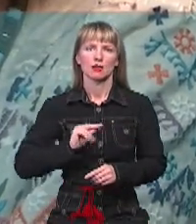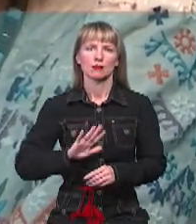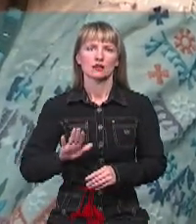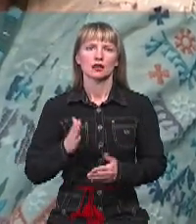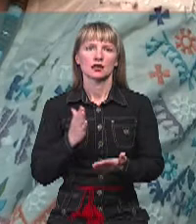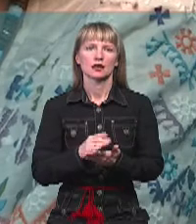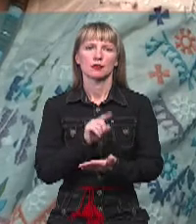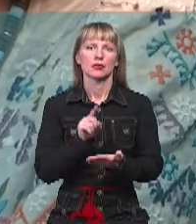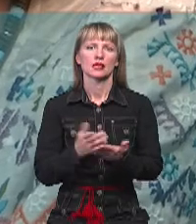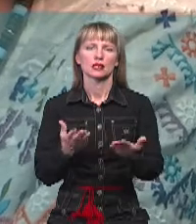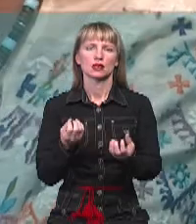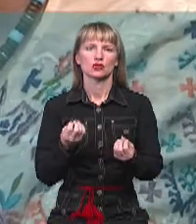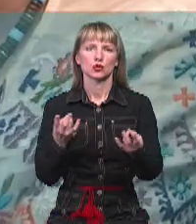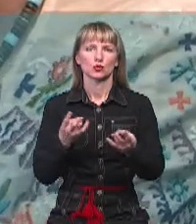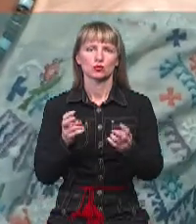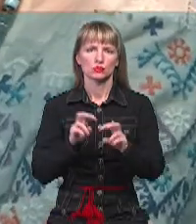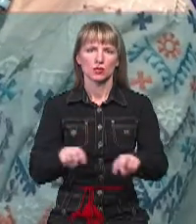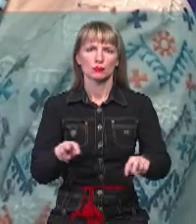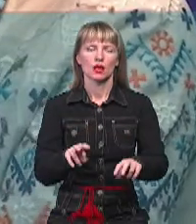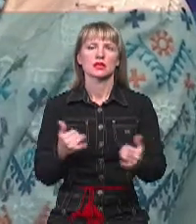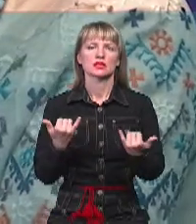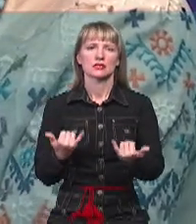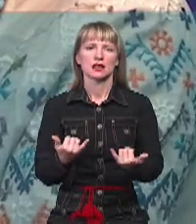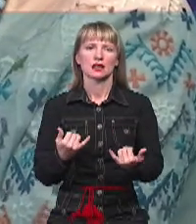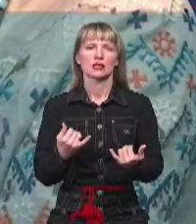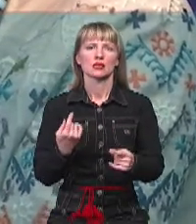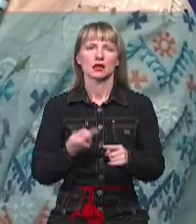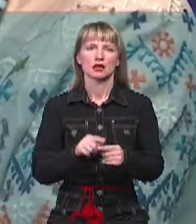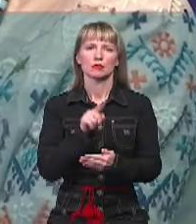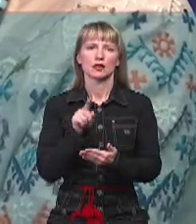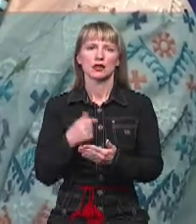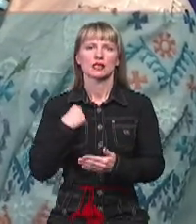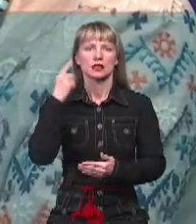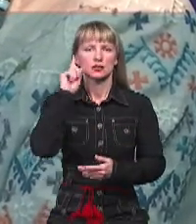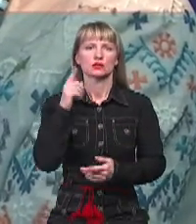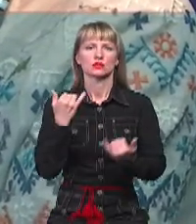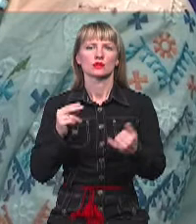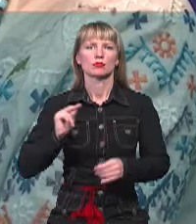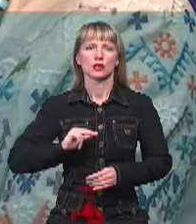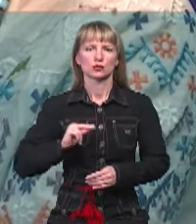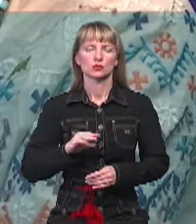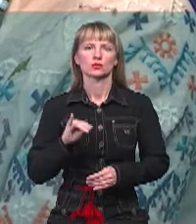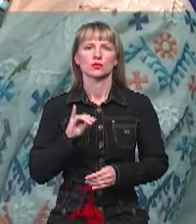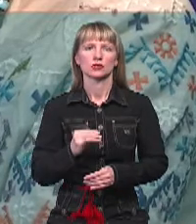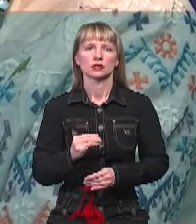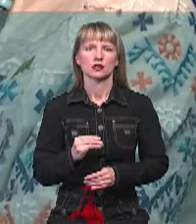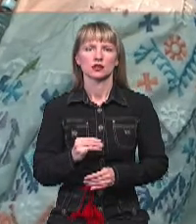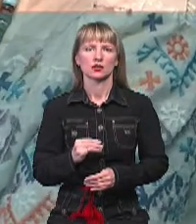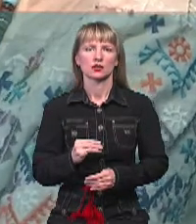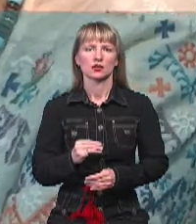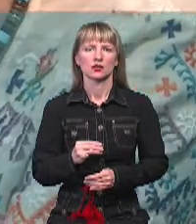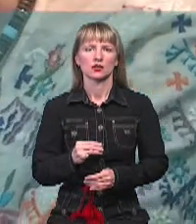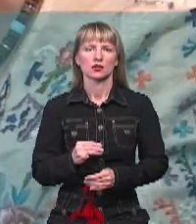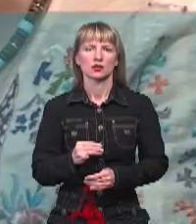які недоопрацьовані, але зараз над цим питанням я знаю, що працюють і